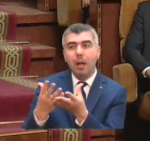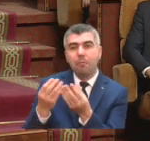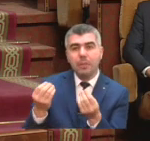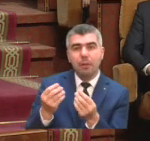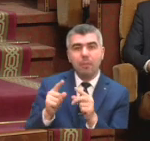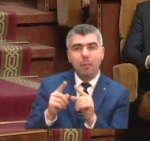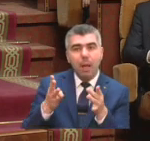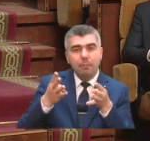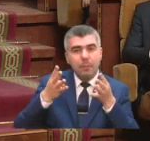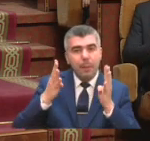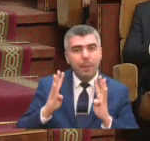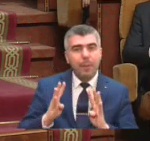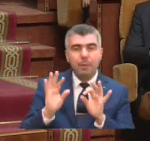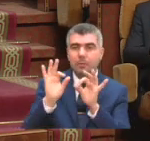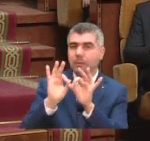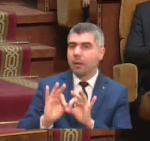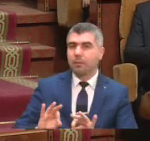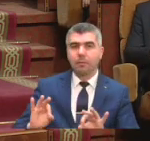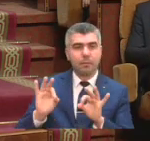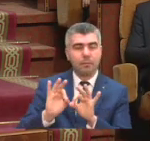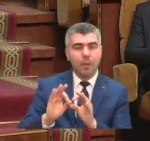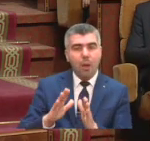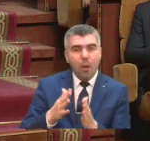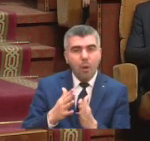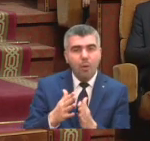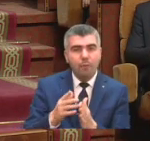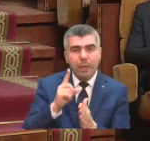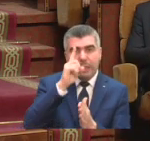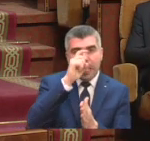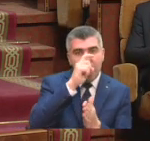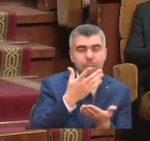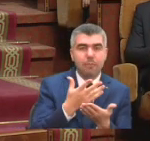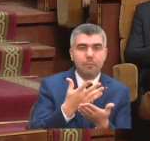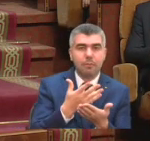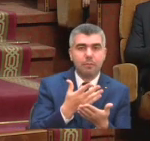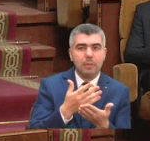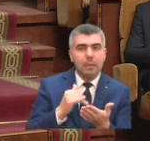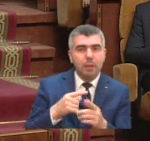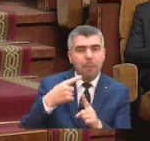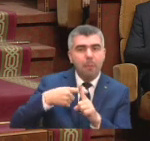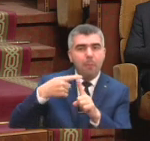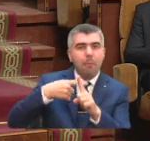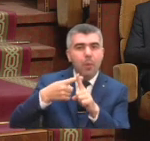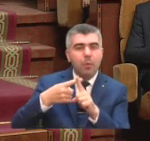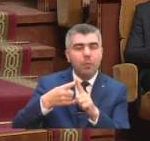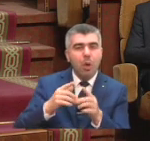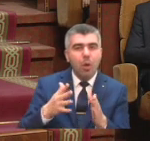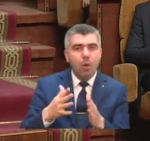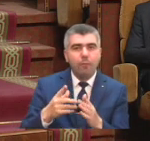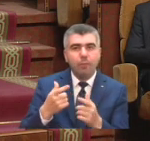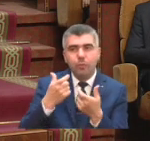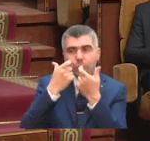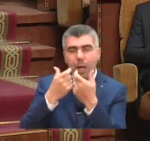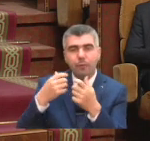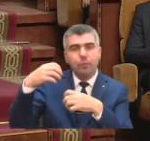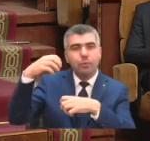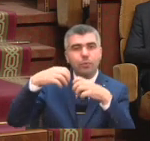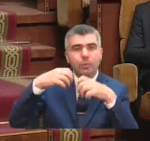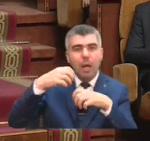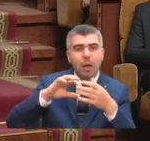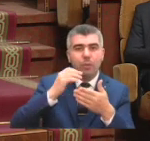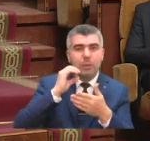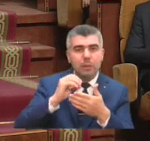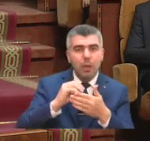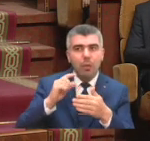مطمئناش، كتواجه القلق، الخوف، الخطر، وكيتزاد عندهم الخوف كل ما شافوا الشتاء أو لا شافوا انهيار ديال شي مبنى